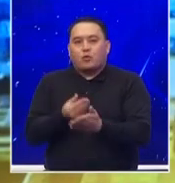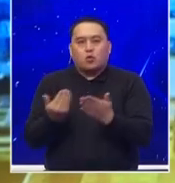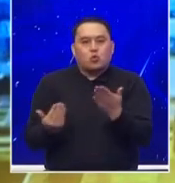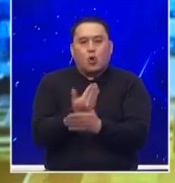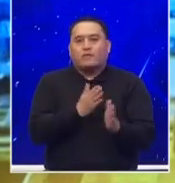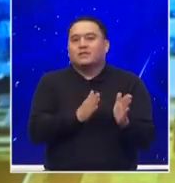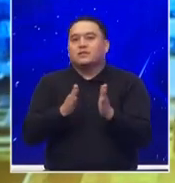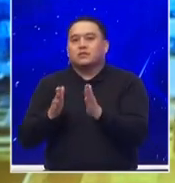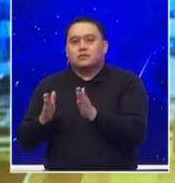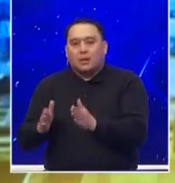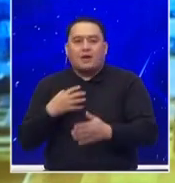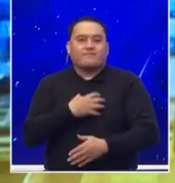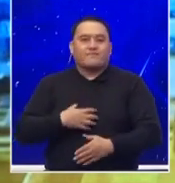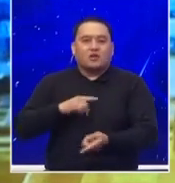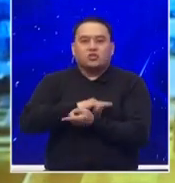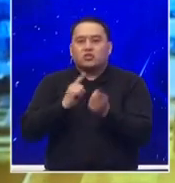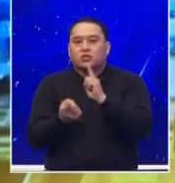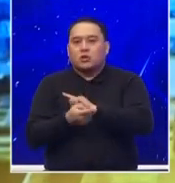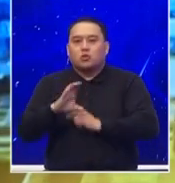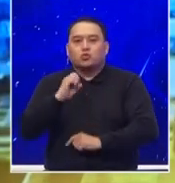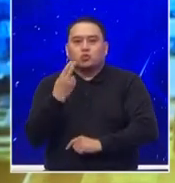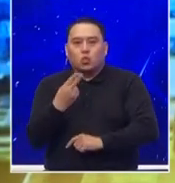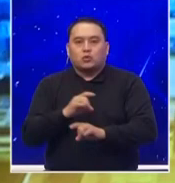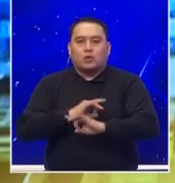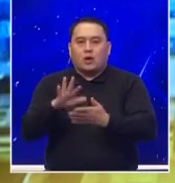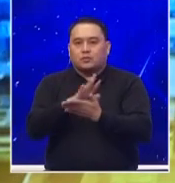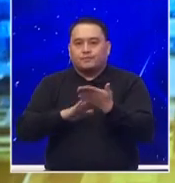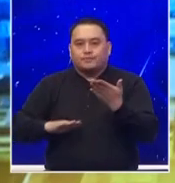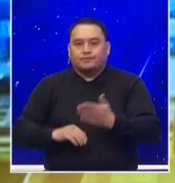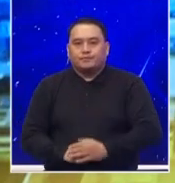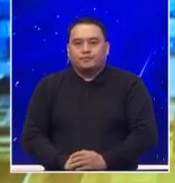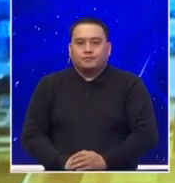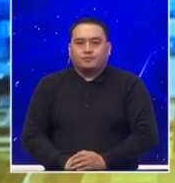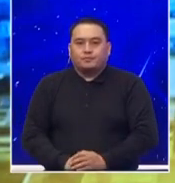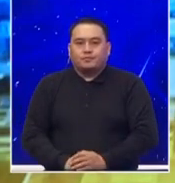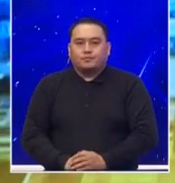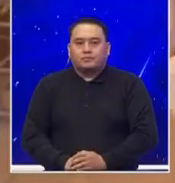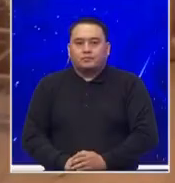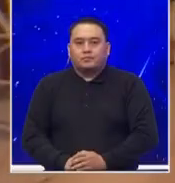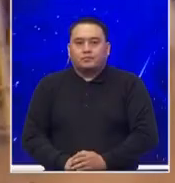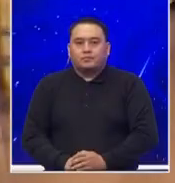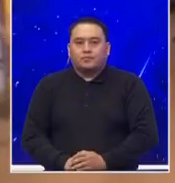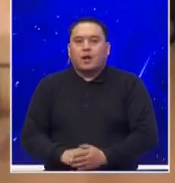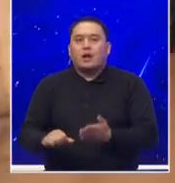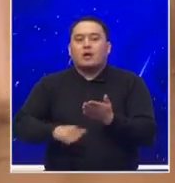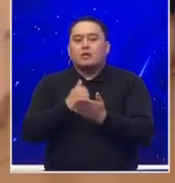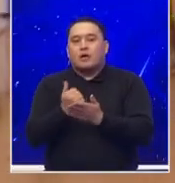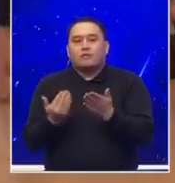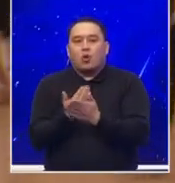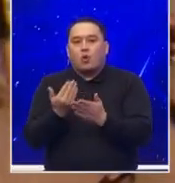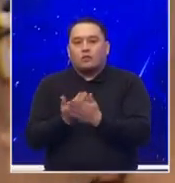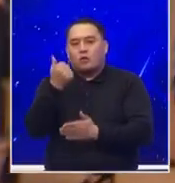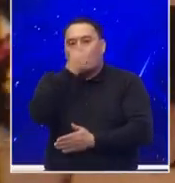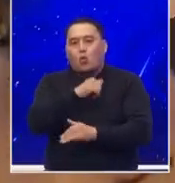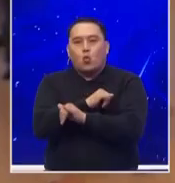новой системе. О важных изменениях в социальной сфере смотрите в материале сюжета. Главная новость нового года